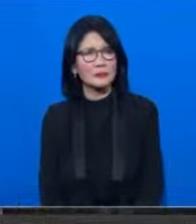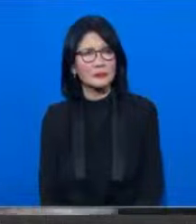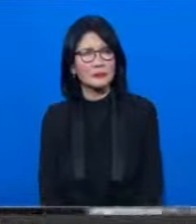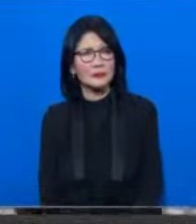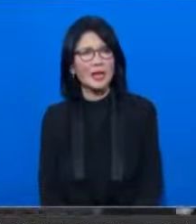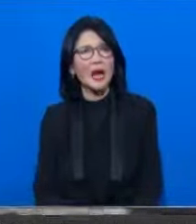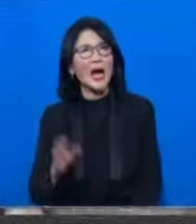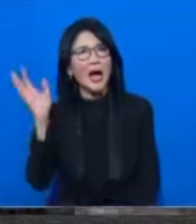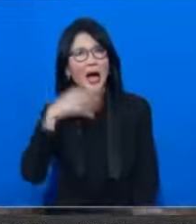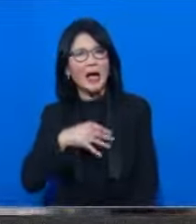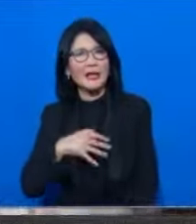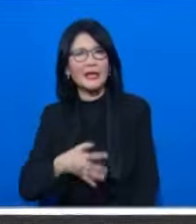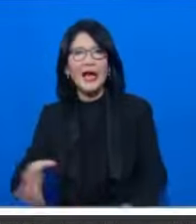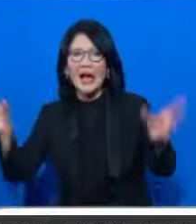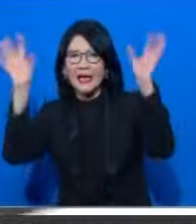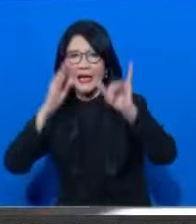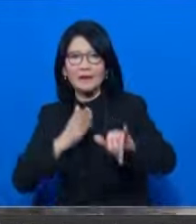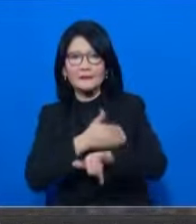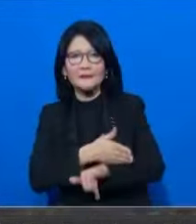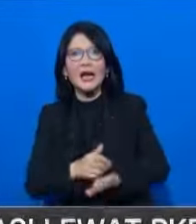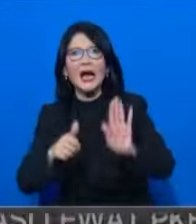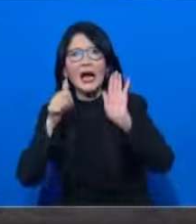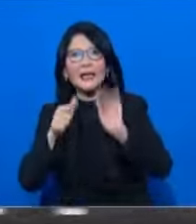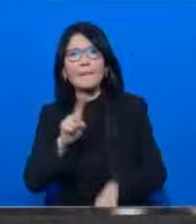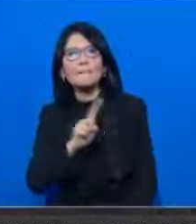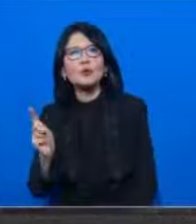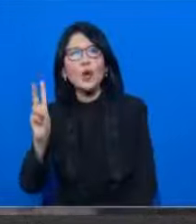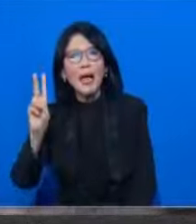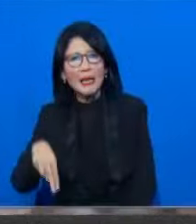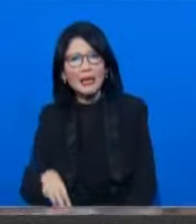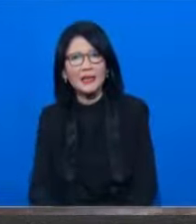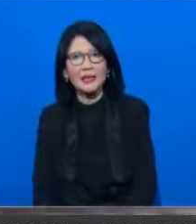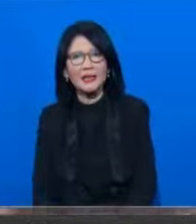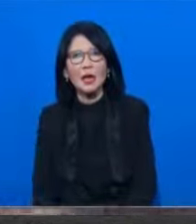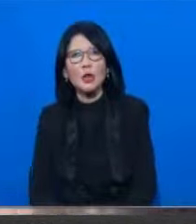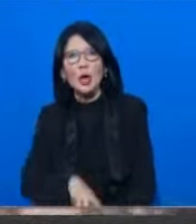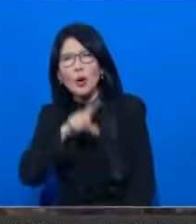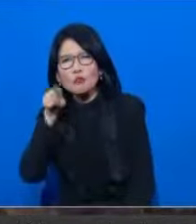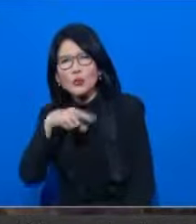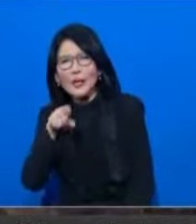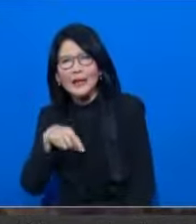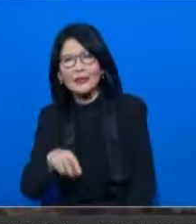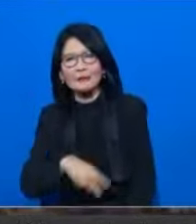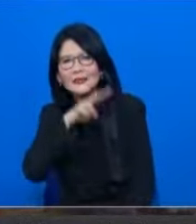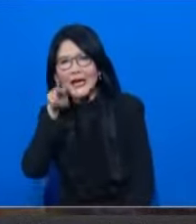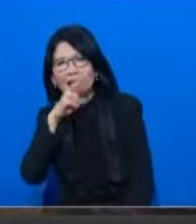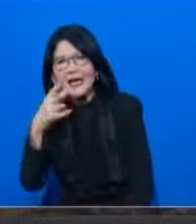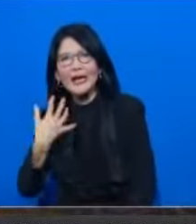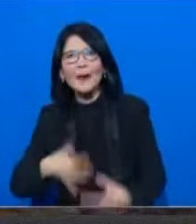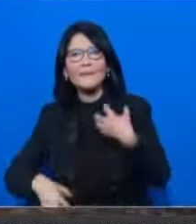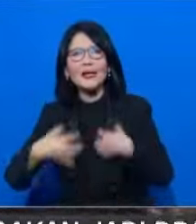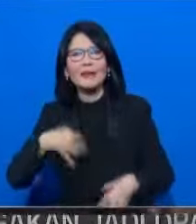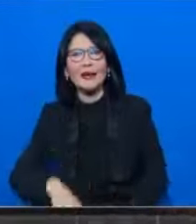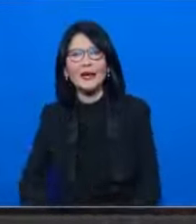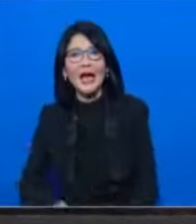Meski Hari Raya Idul Adha masih 6 pekan lagi, warga yang berniat berkurban sudah mulai memburu hewan kurban. Salah satunya